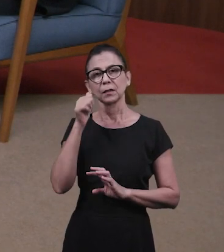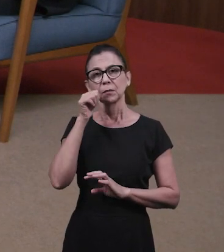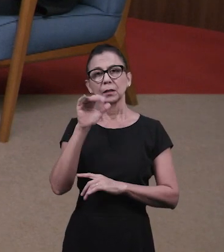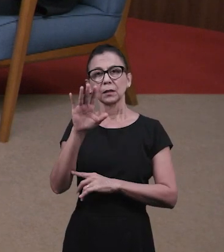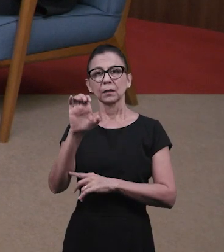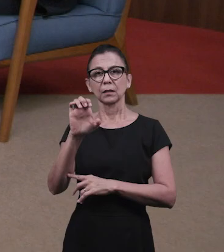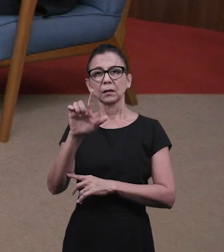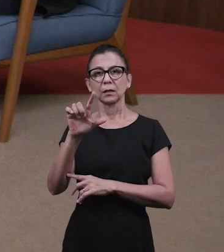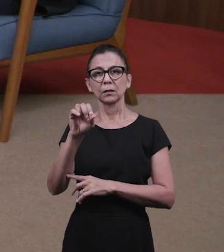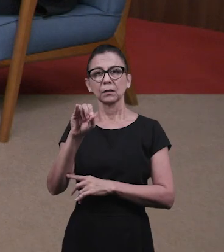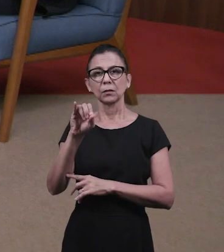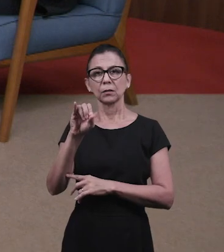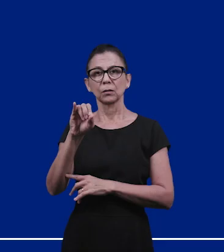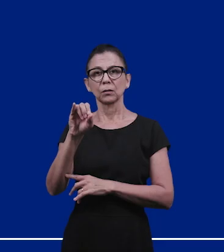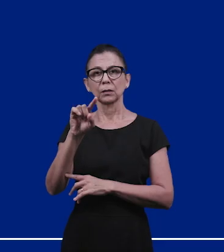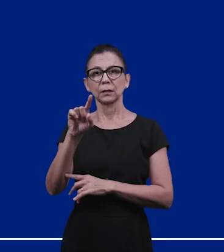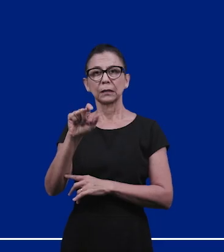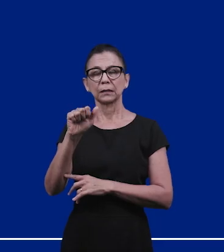Hélène. Elle est